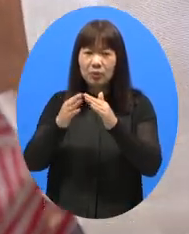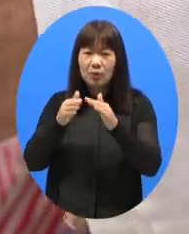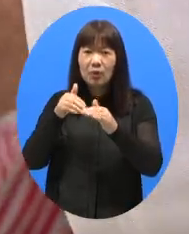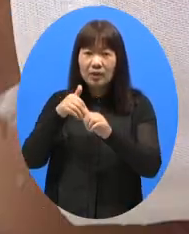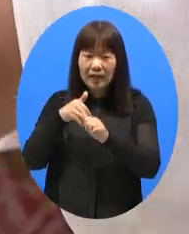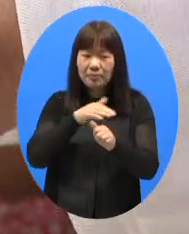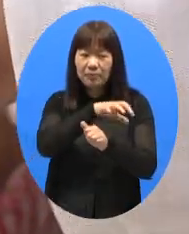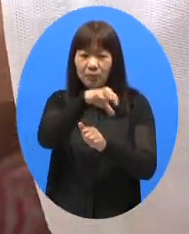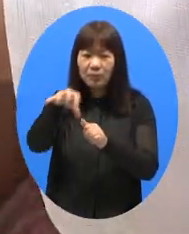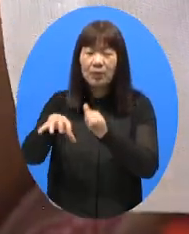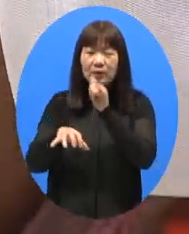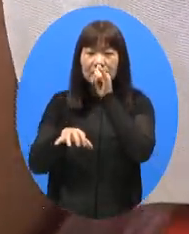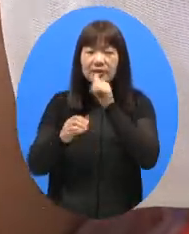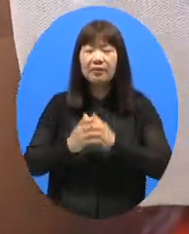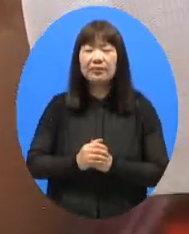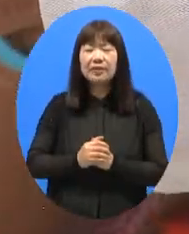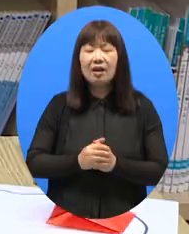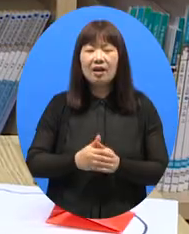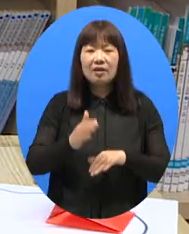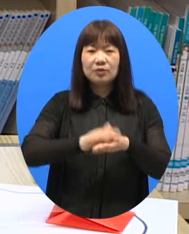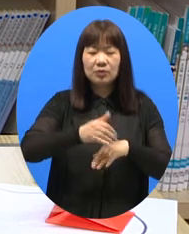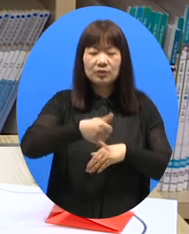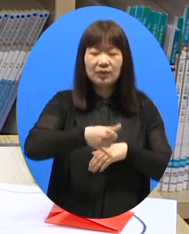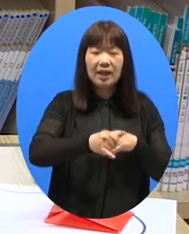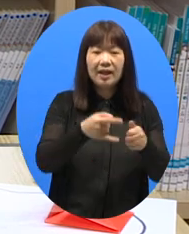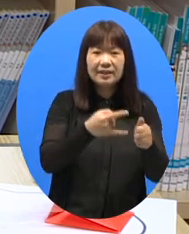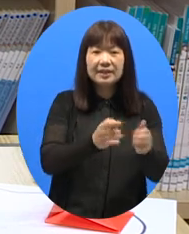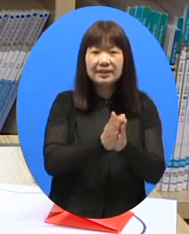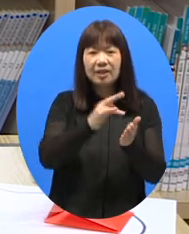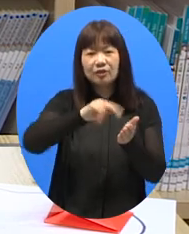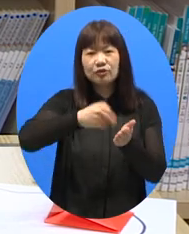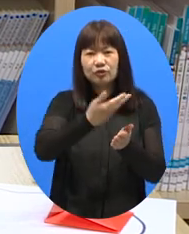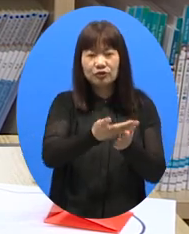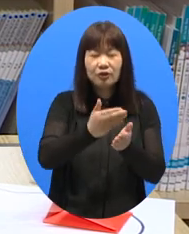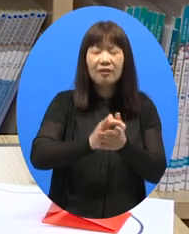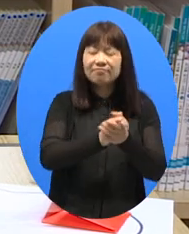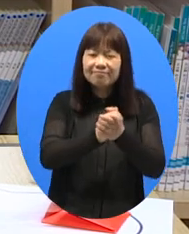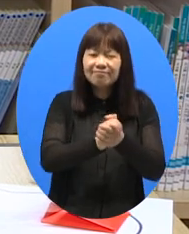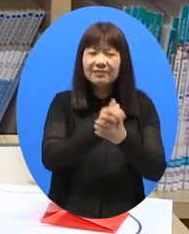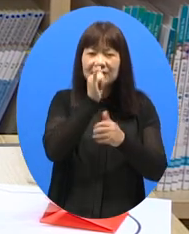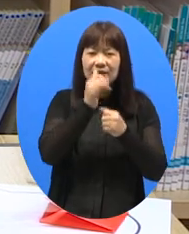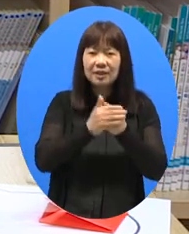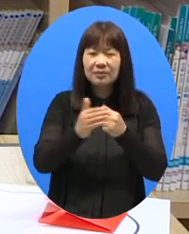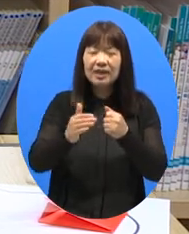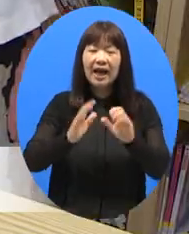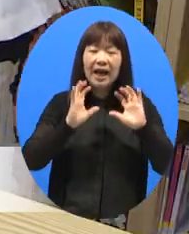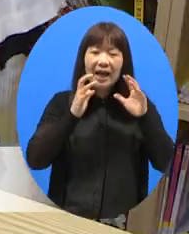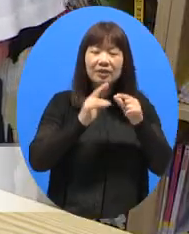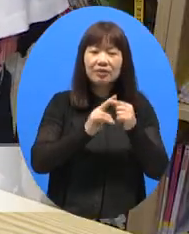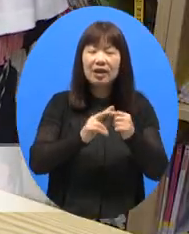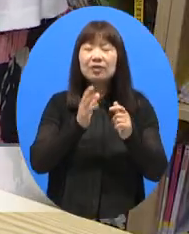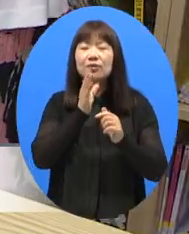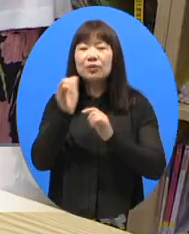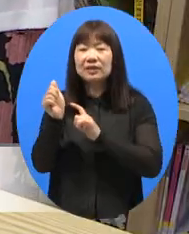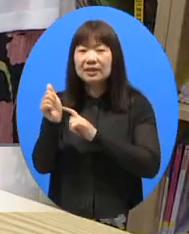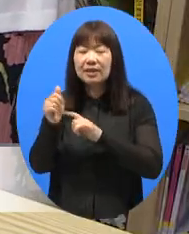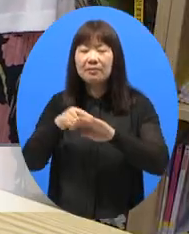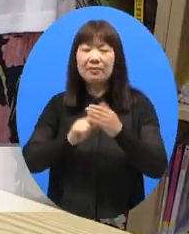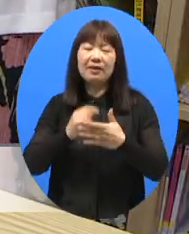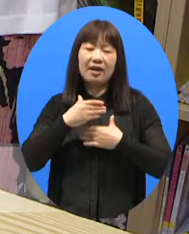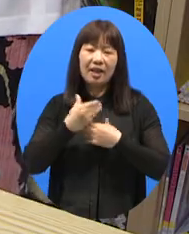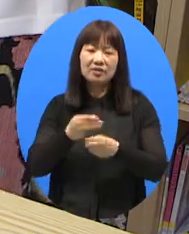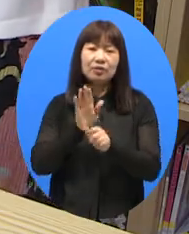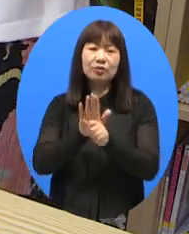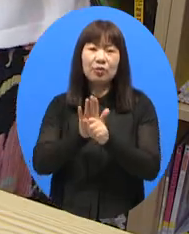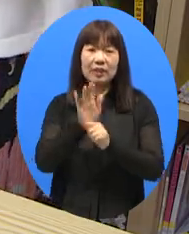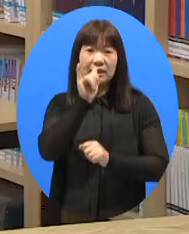사업입니다. 마치 손자, 손녀에게 책을 읽어주듯 유대감을 쌓으며 아이들은 물론 어르신들의 마음 안정에도 도움이 되고